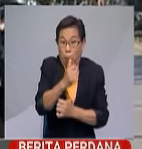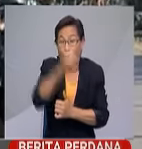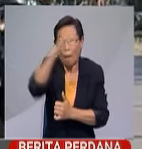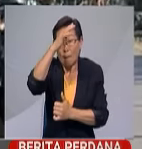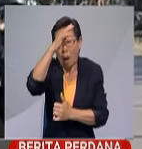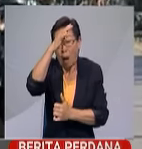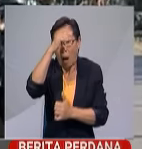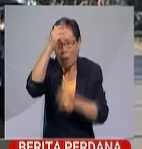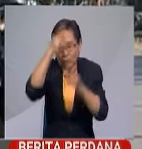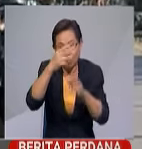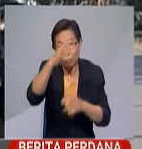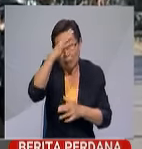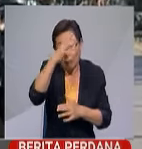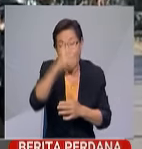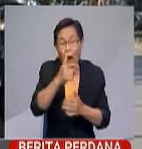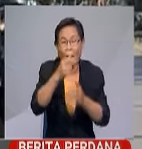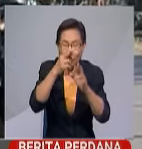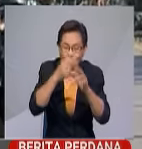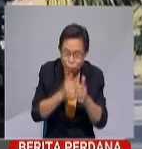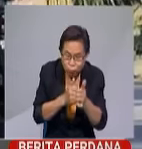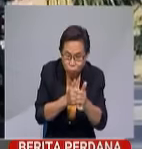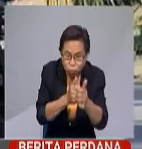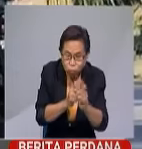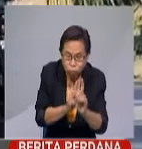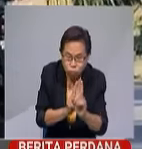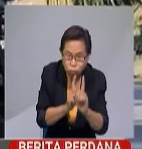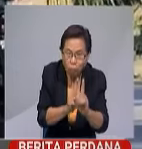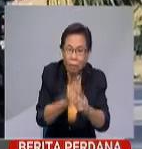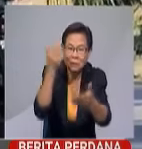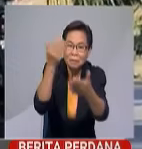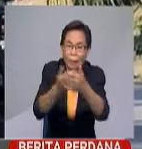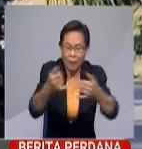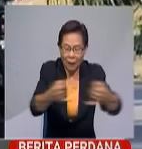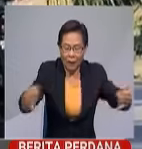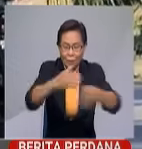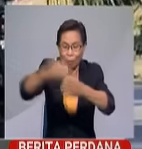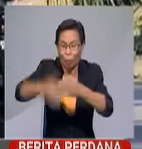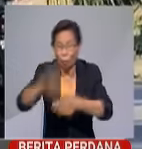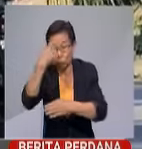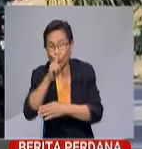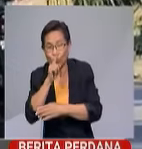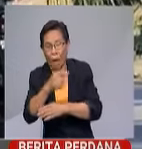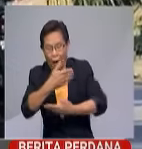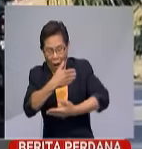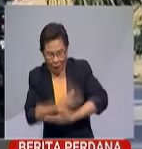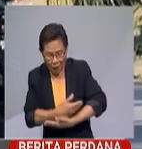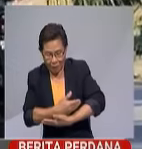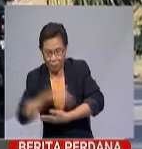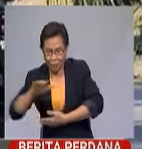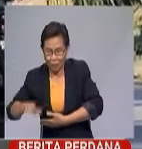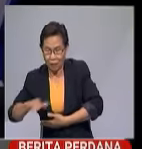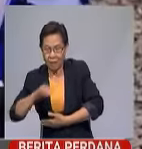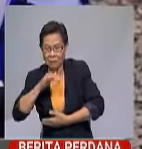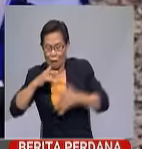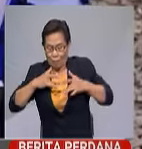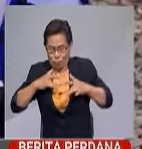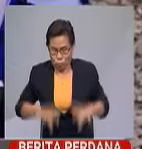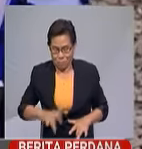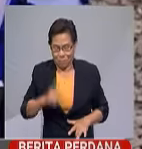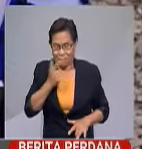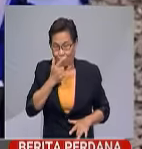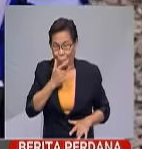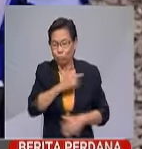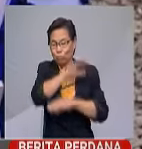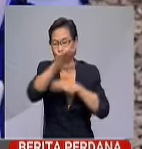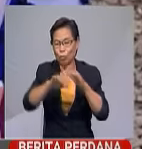yang setia mengekori larian anaknya. Sigilah ke garisan penamat demi memastikan anaknya tidak berputus asa.